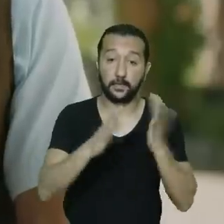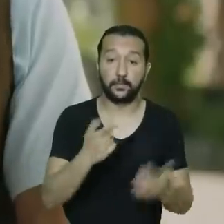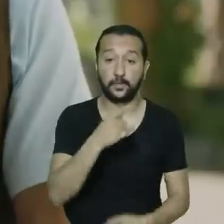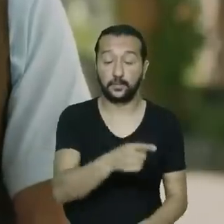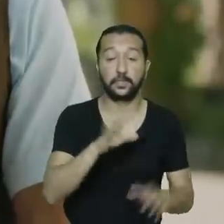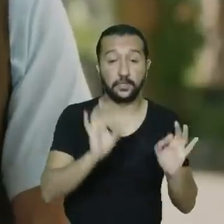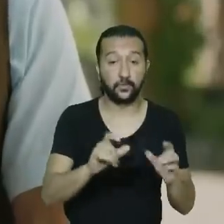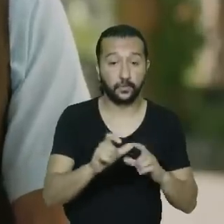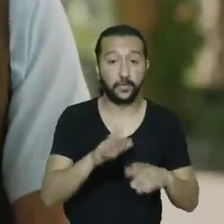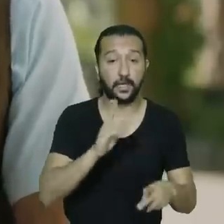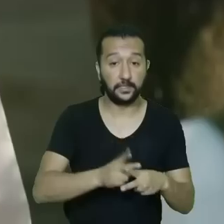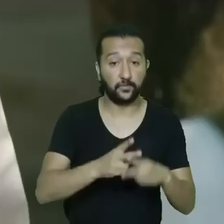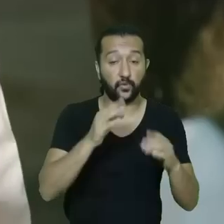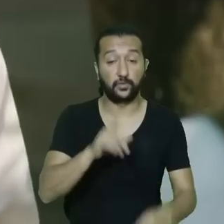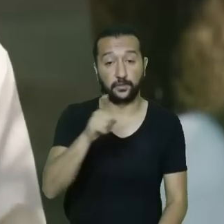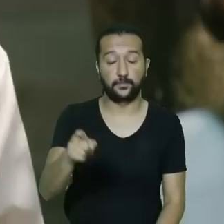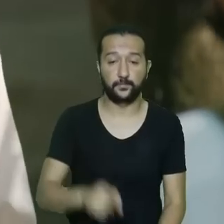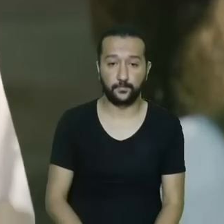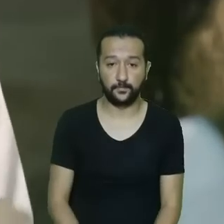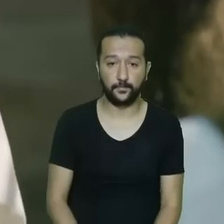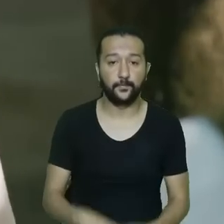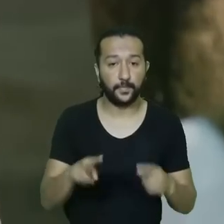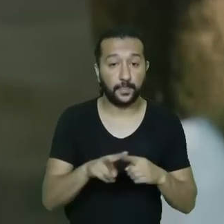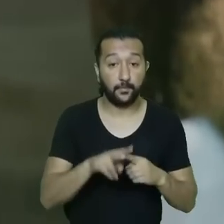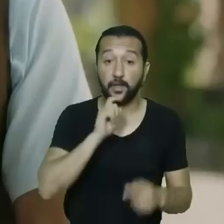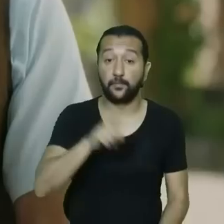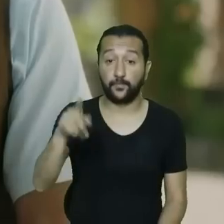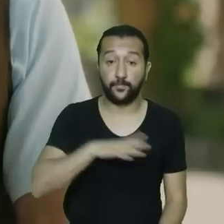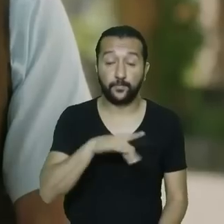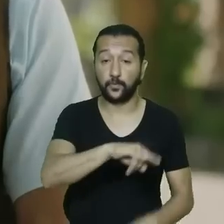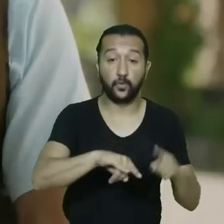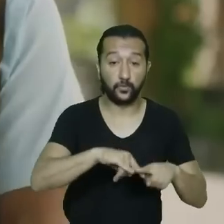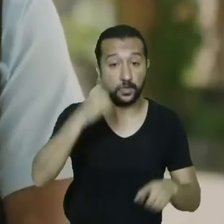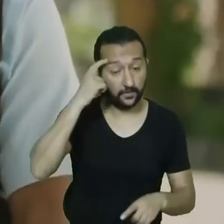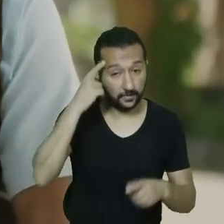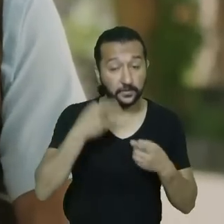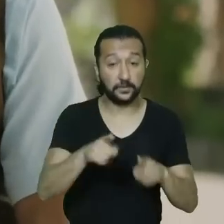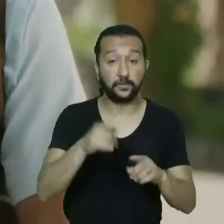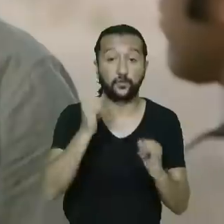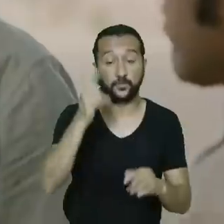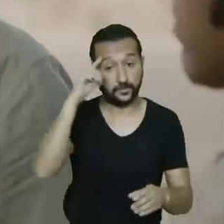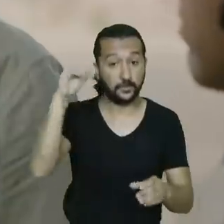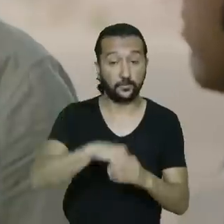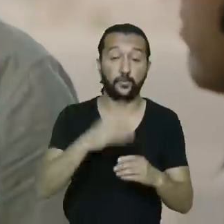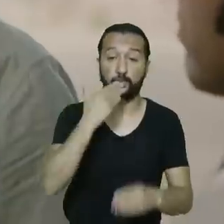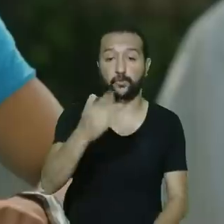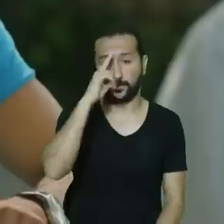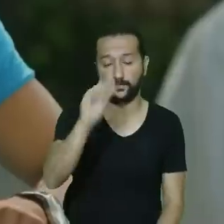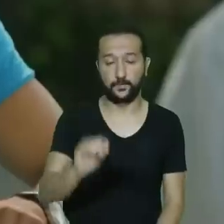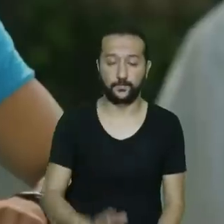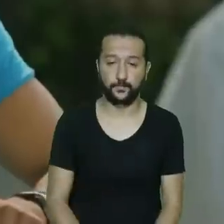Sadıç. Süleyman gene de elini çabuk tutsun bak. Kamil emmi var ya. Hüseyin'in kafasını çok çirkin fikirle attı. Sideyi veren